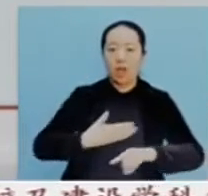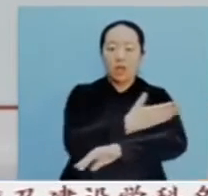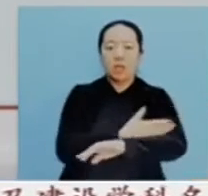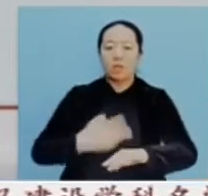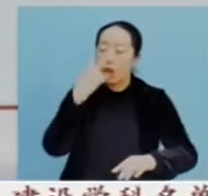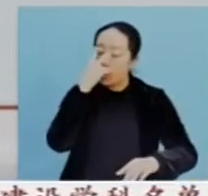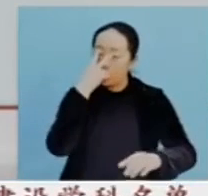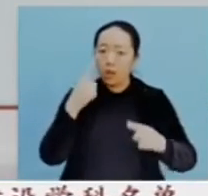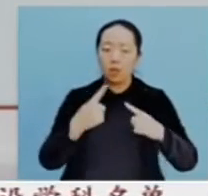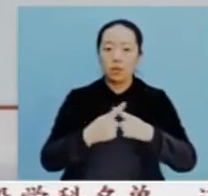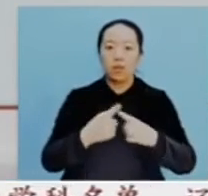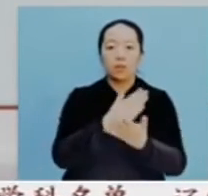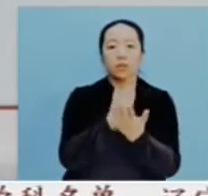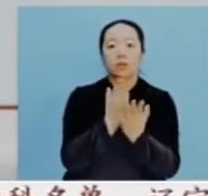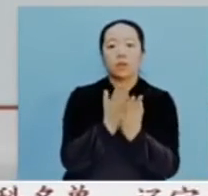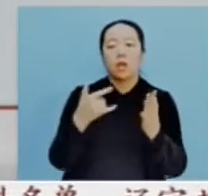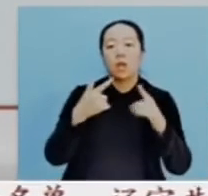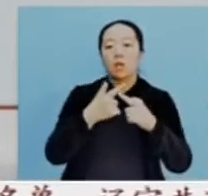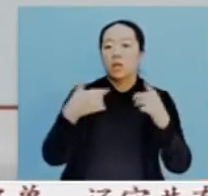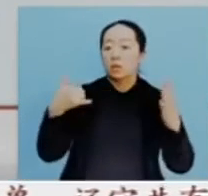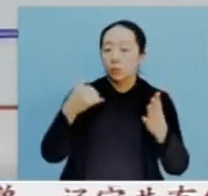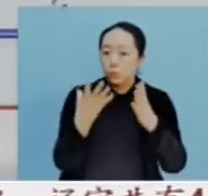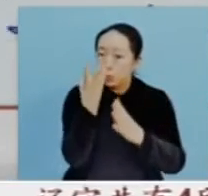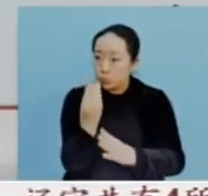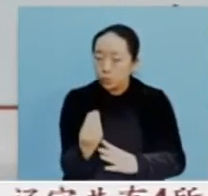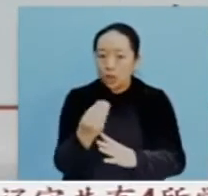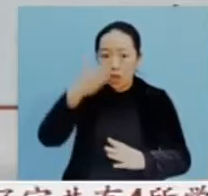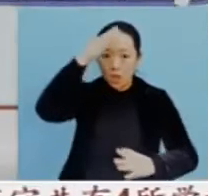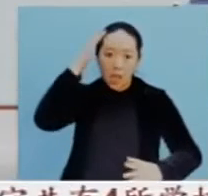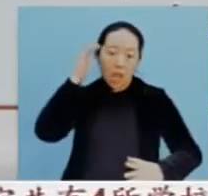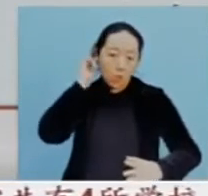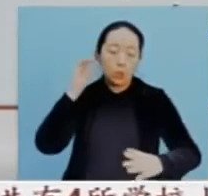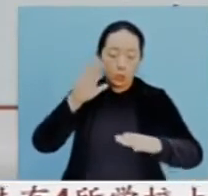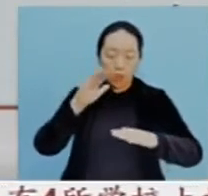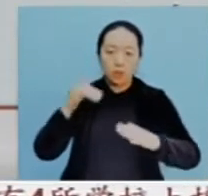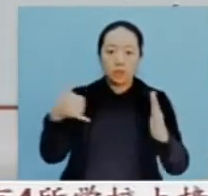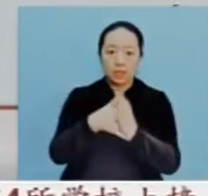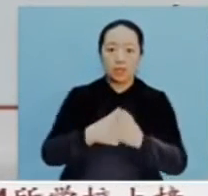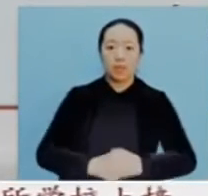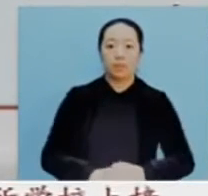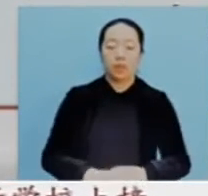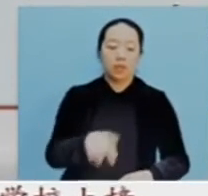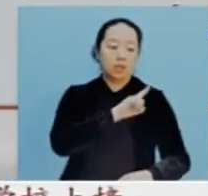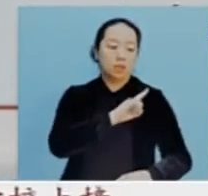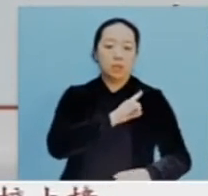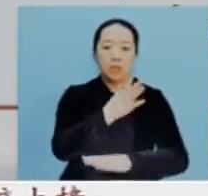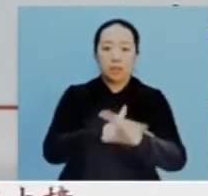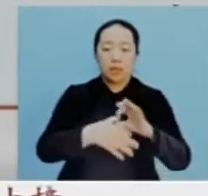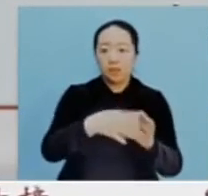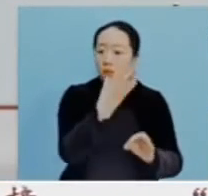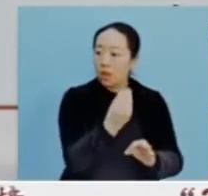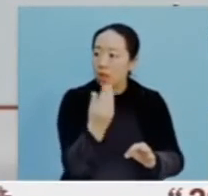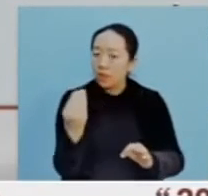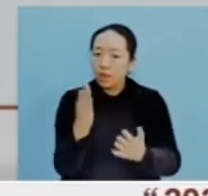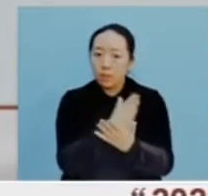组成，男女均可参赛。根据自身的残疾类别，运动员可选择参加站姿、